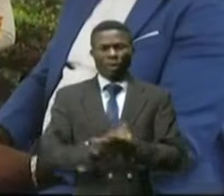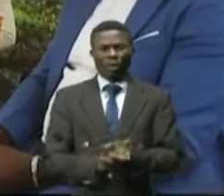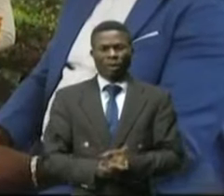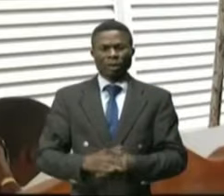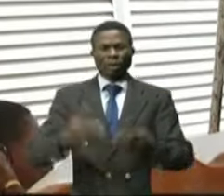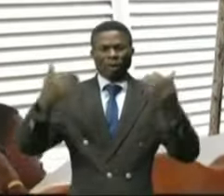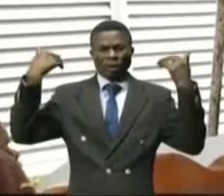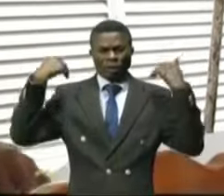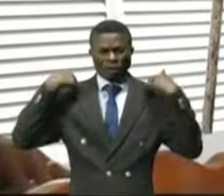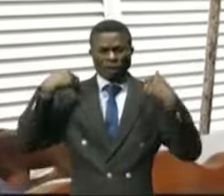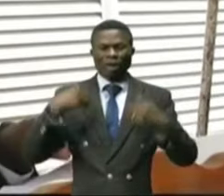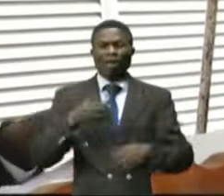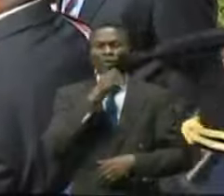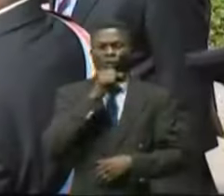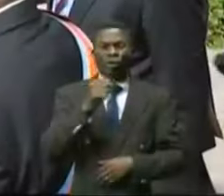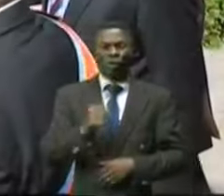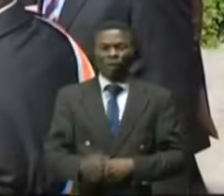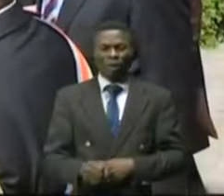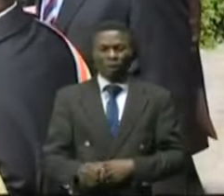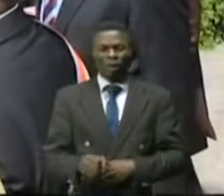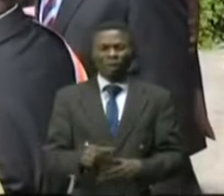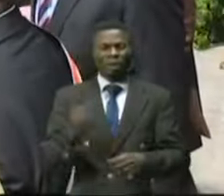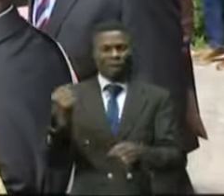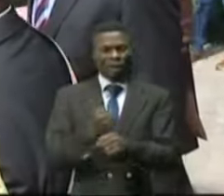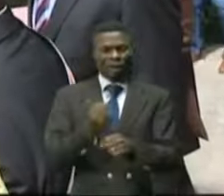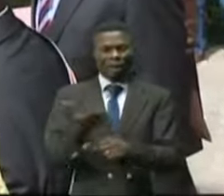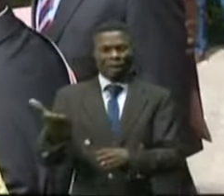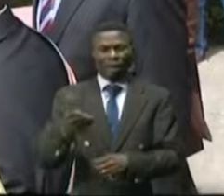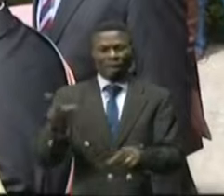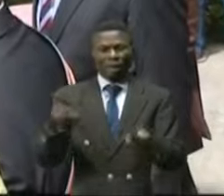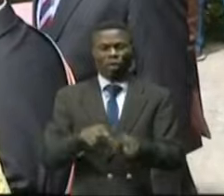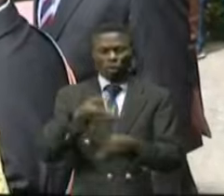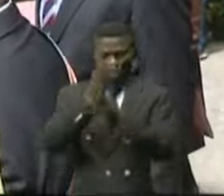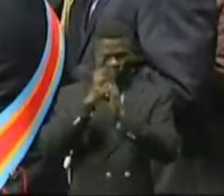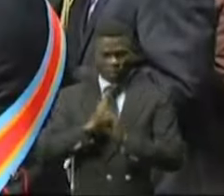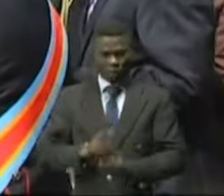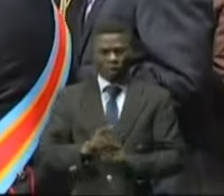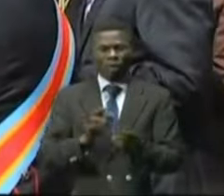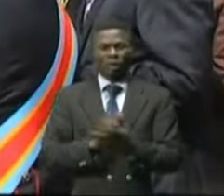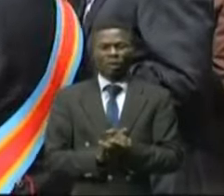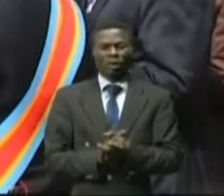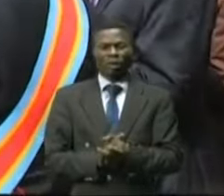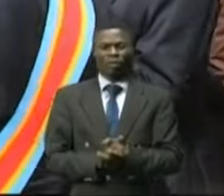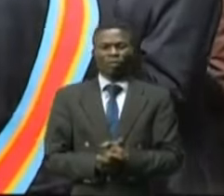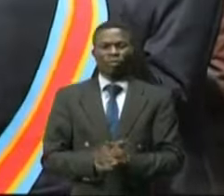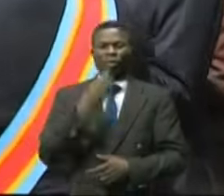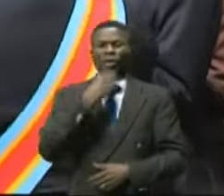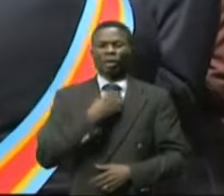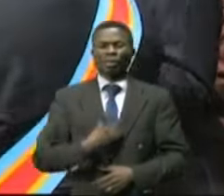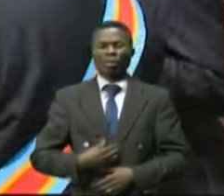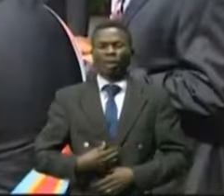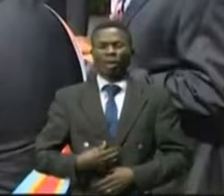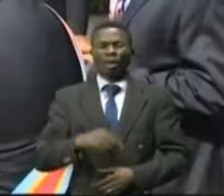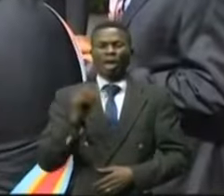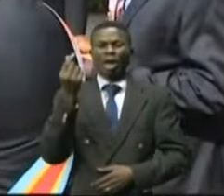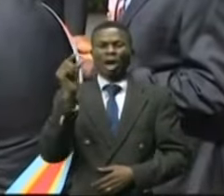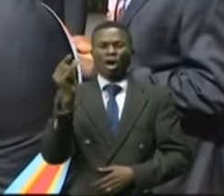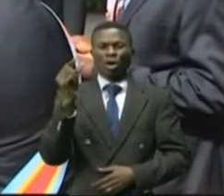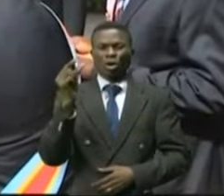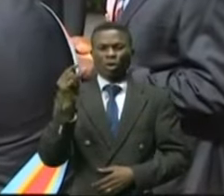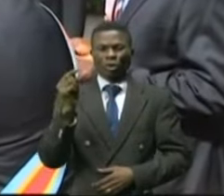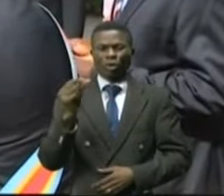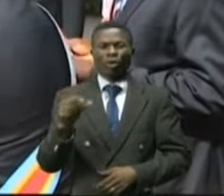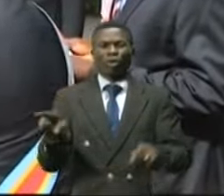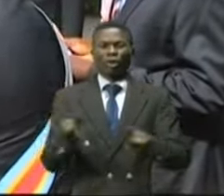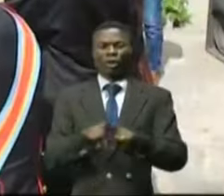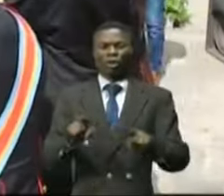bâtonnier honoraire est en fonction décoré à titre posthume ou en présentiel d'une médaille en or du mérite civique, tel le